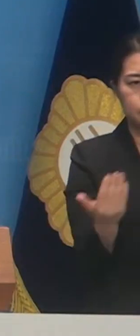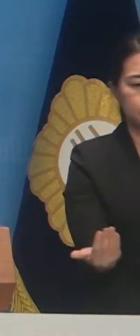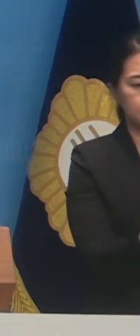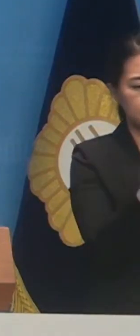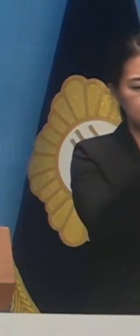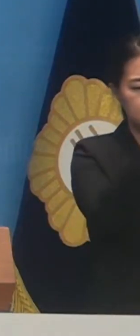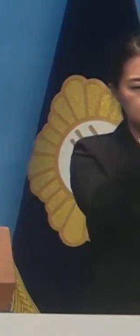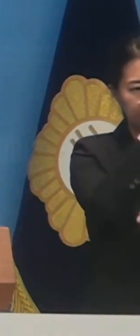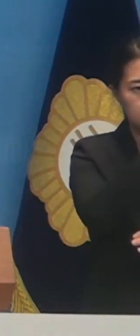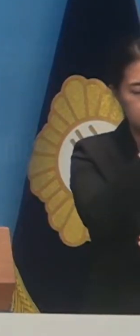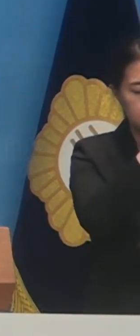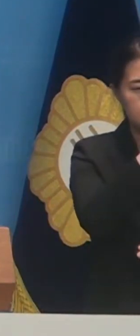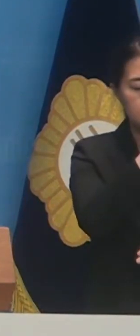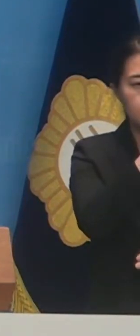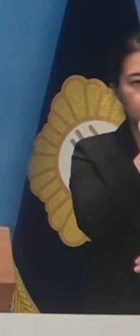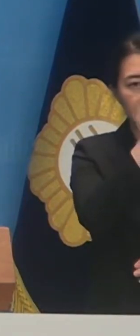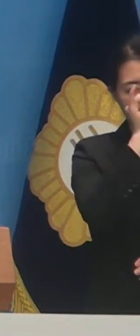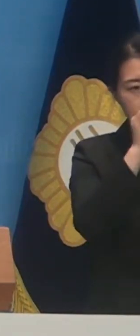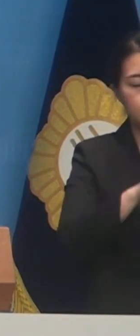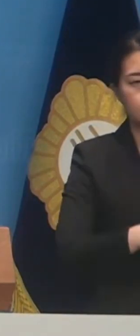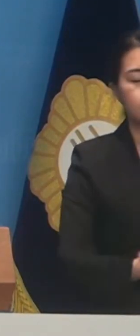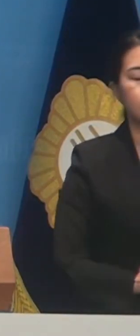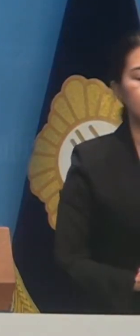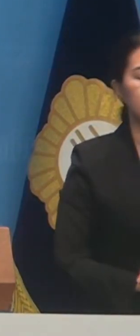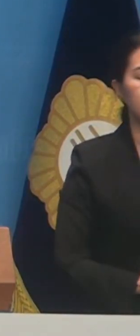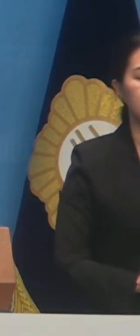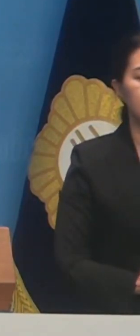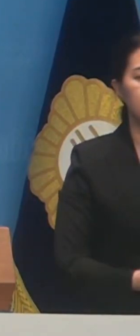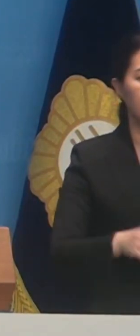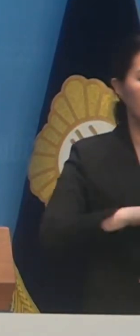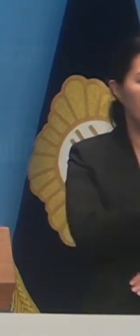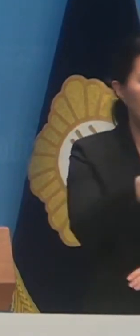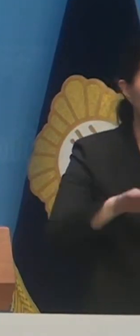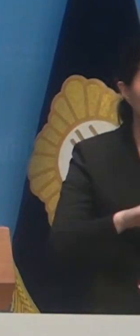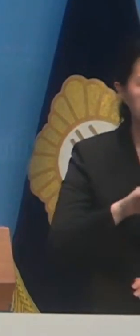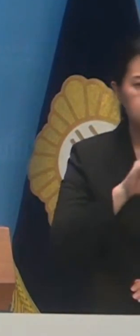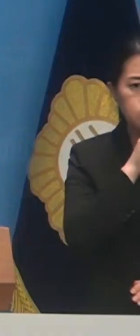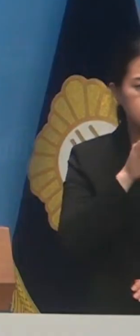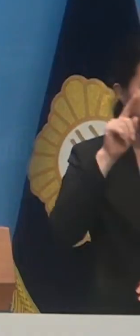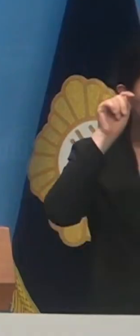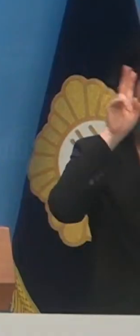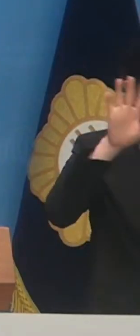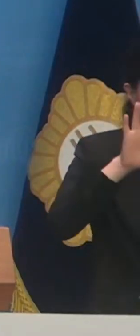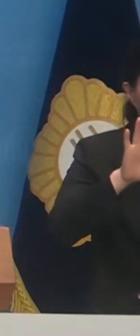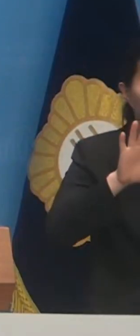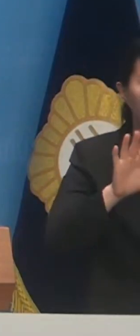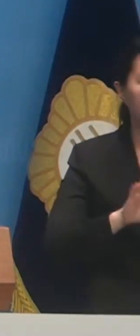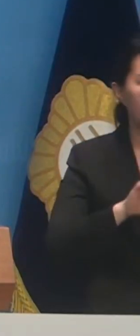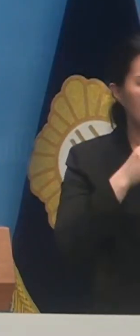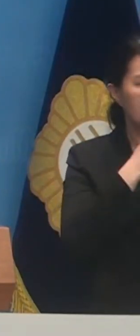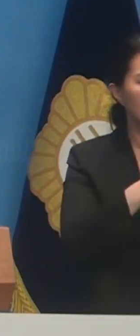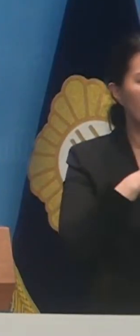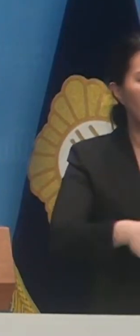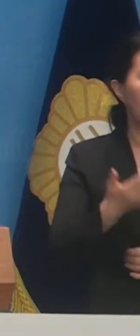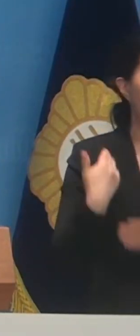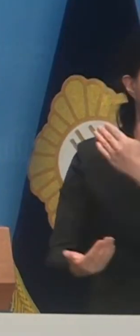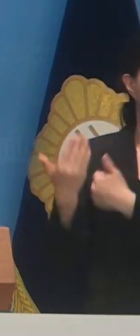성장을 거듭하고 있는 시대에 우리는 상상할 수 없는 민주주의의 후퇴를 경험하게